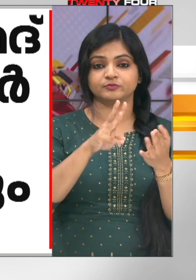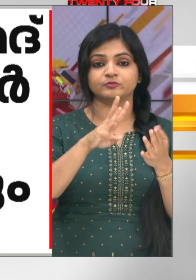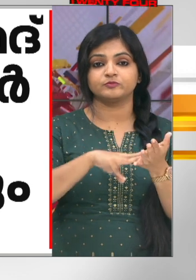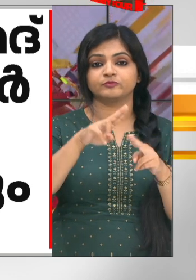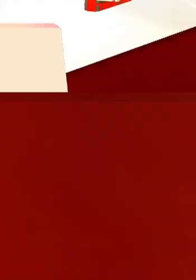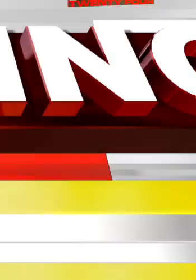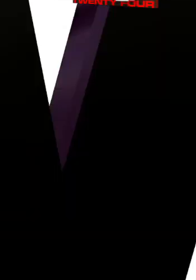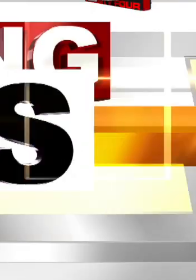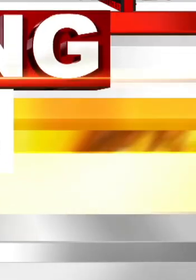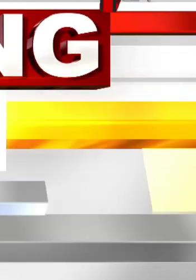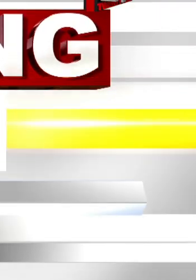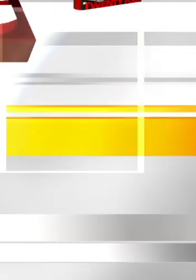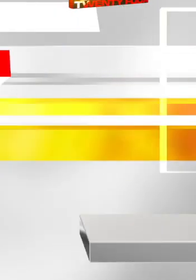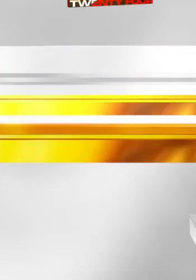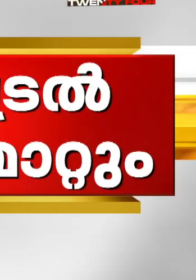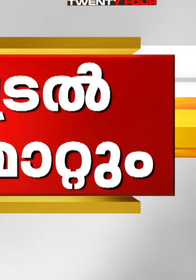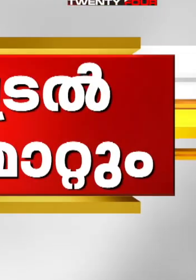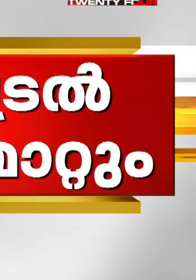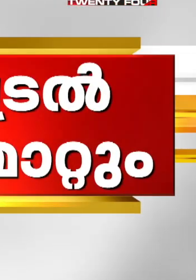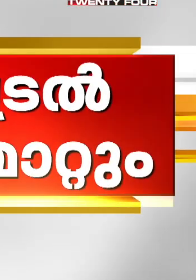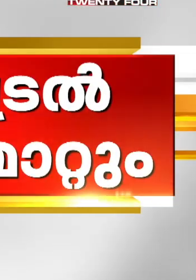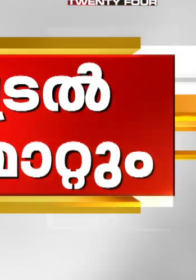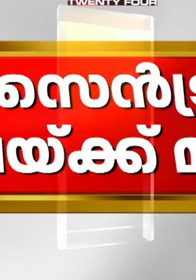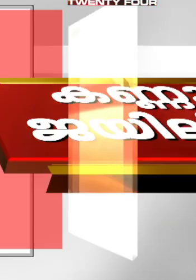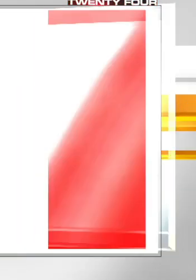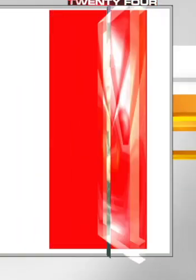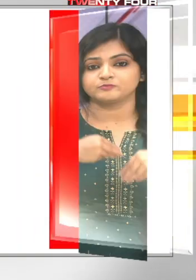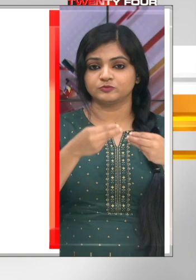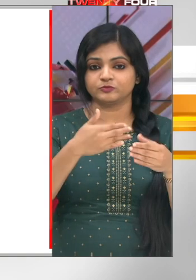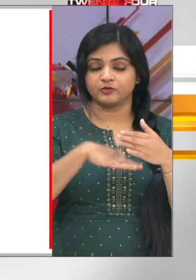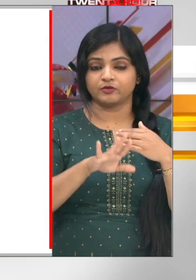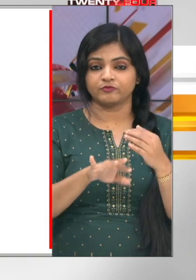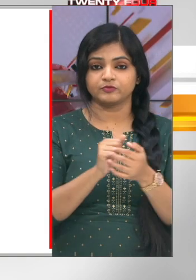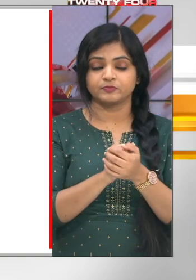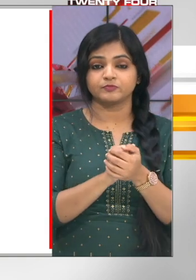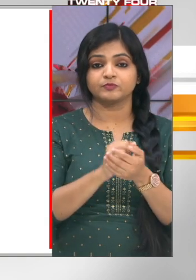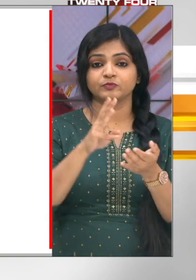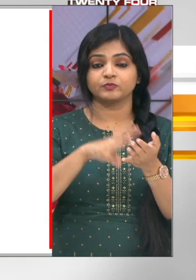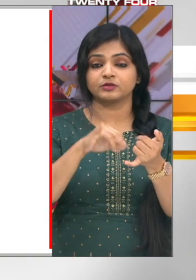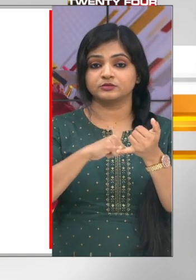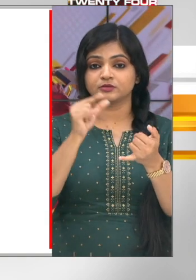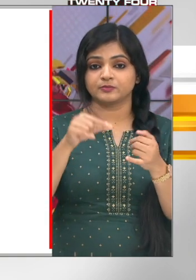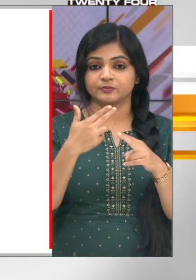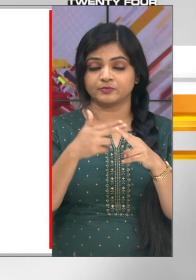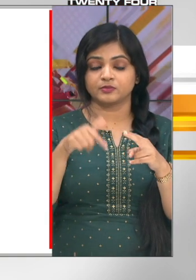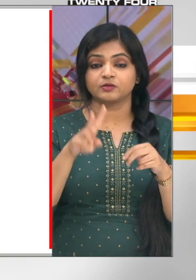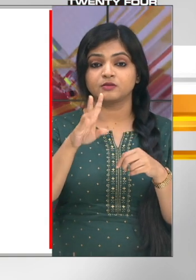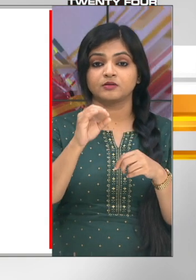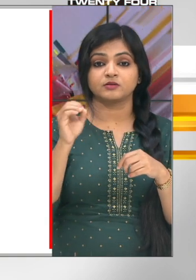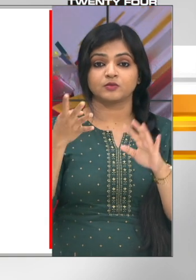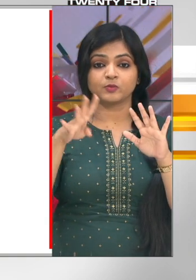ഇദ്ദേഹത്തിന്റെ ബന്ധുക്കളായ 2 പേരടക്കം ഈ ശിക്ഷിക്കപ്പെട്ടവരുടെ കൂട്ടത്തിലുണ്ട്. മുഹമ്മദ് സാലിഹ് എന്ന വ്യക്തിയെ 2009